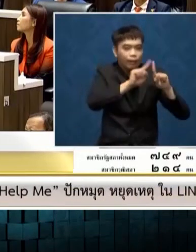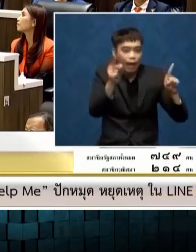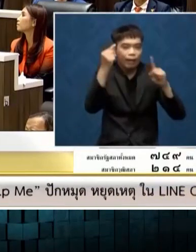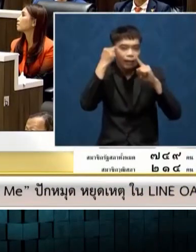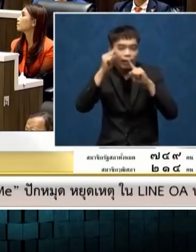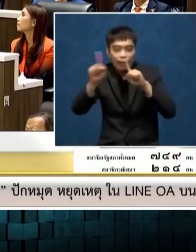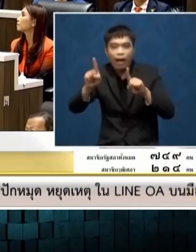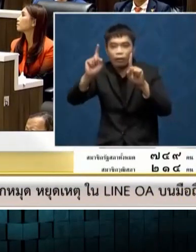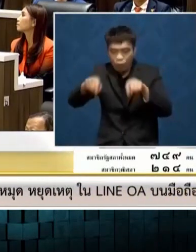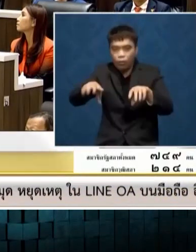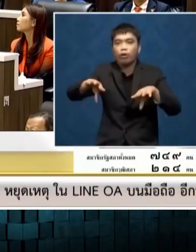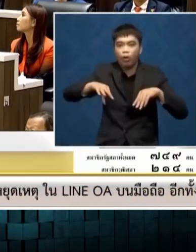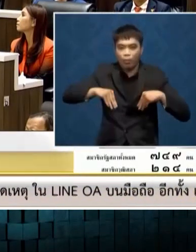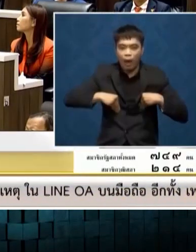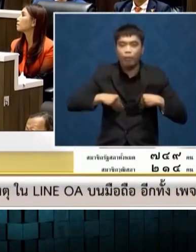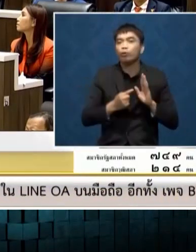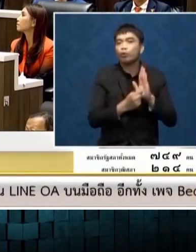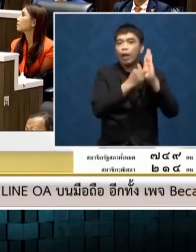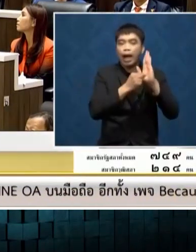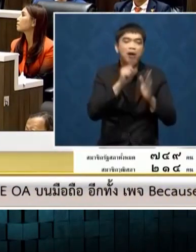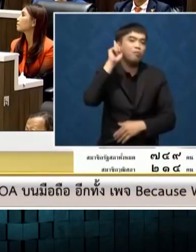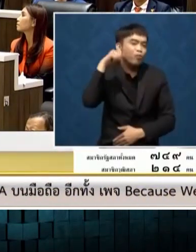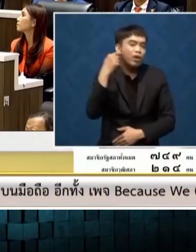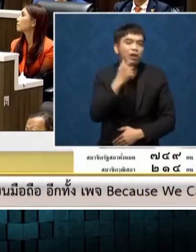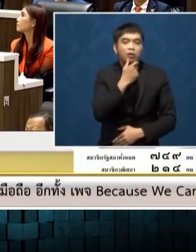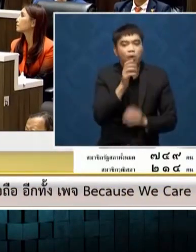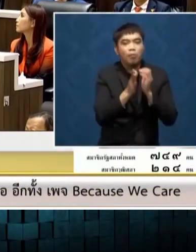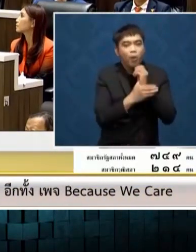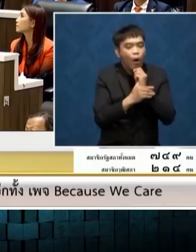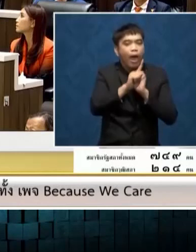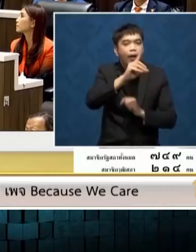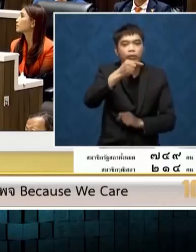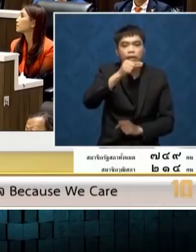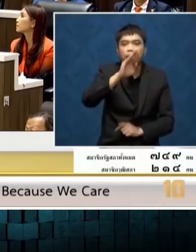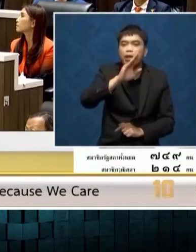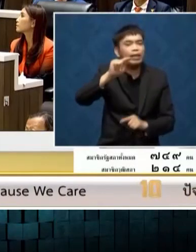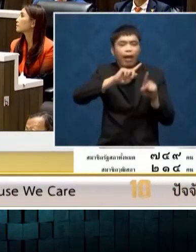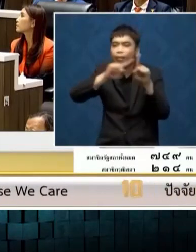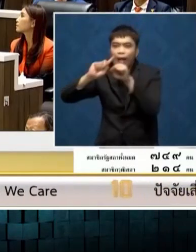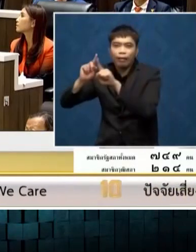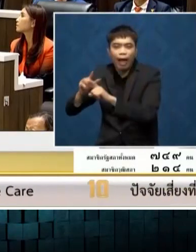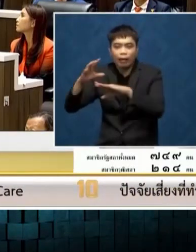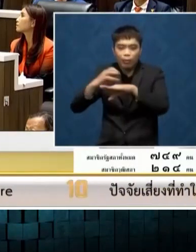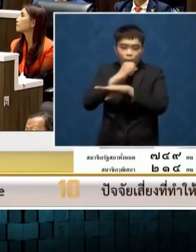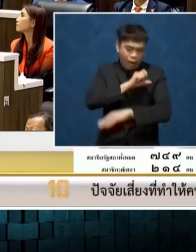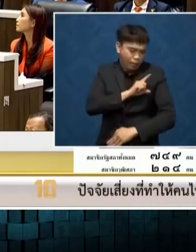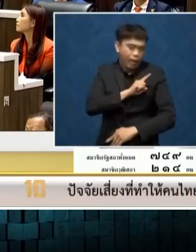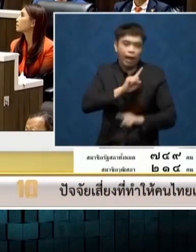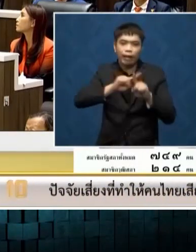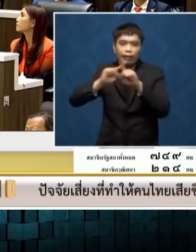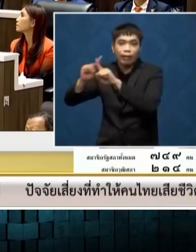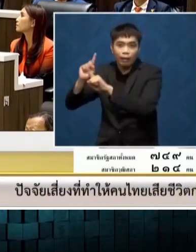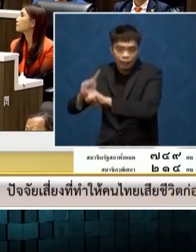มีคนลาออกไป 1คนเมื่อวานนี้นะครับก็คือสวเรณูวันนี้เสียงสวที่ออกมาเนี่ย